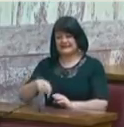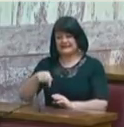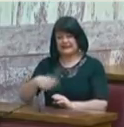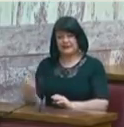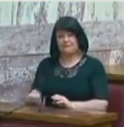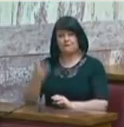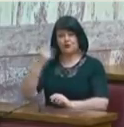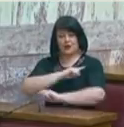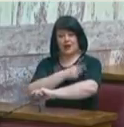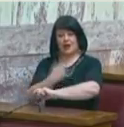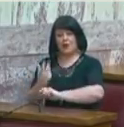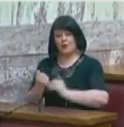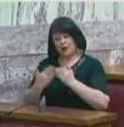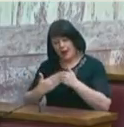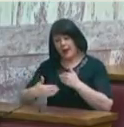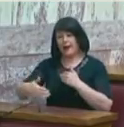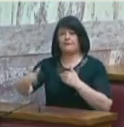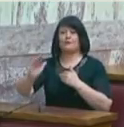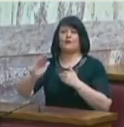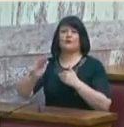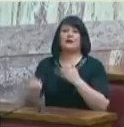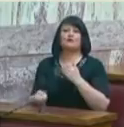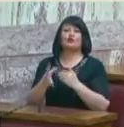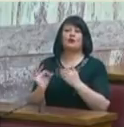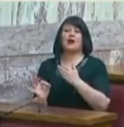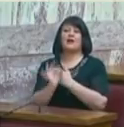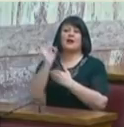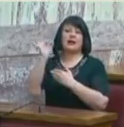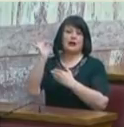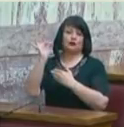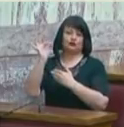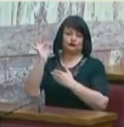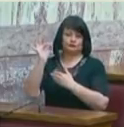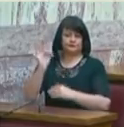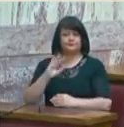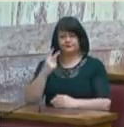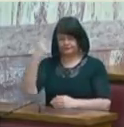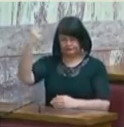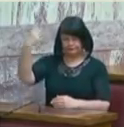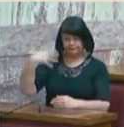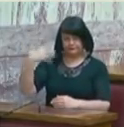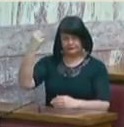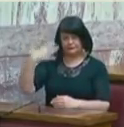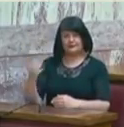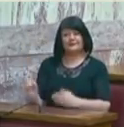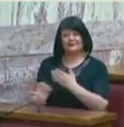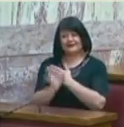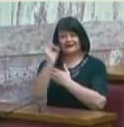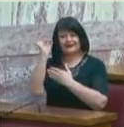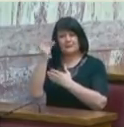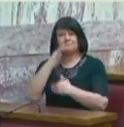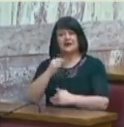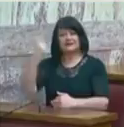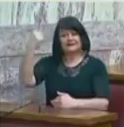δυνατότητα για τον τόπο. Μια νέα αυγή. Και όσο το φως αυτής της νέας αυγής θα δυναμώνει,